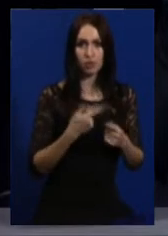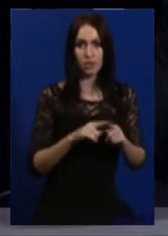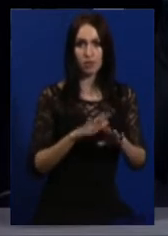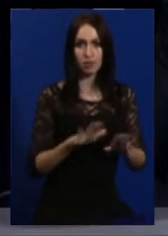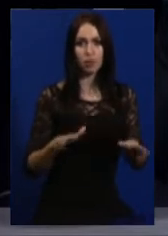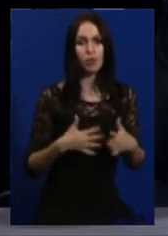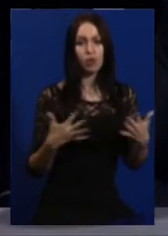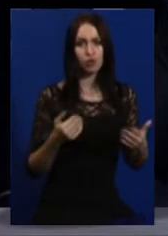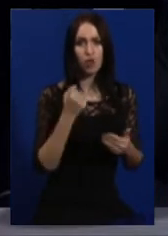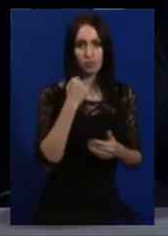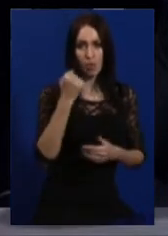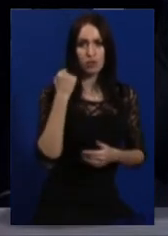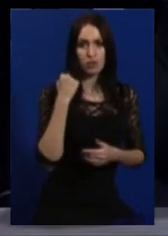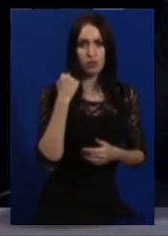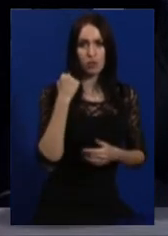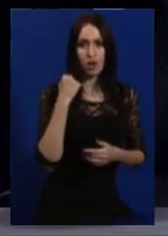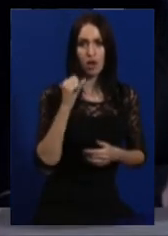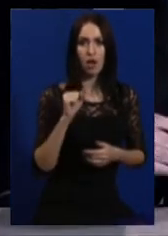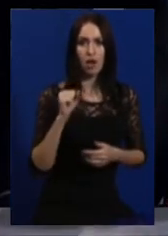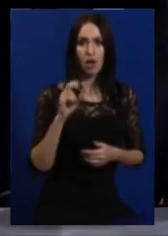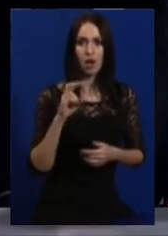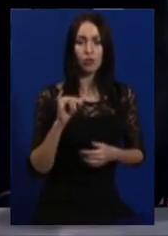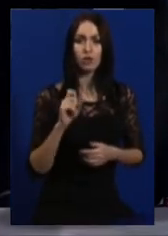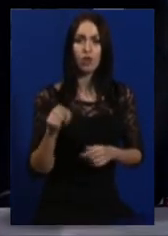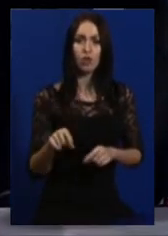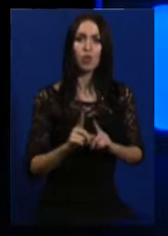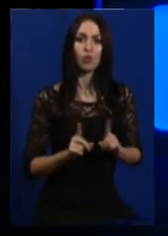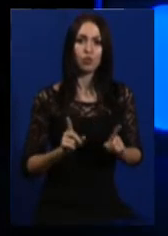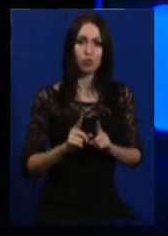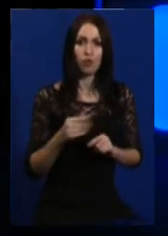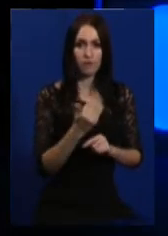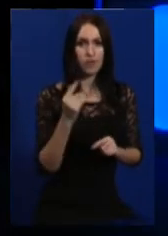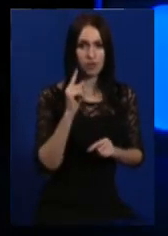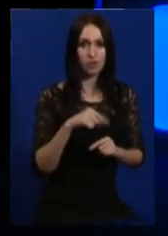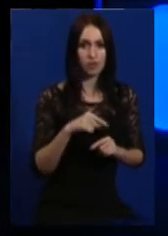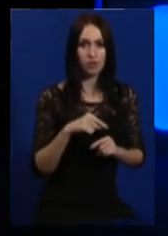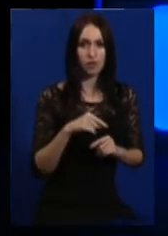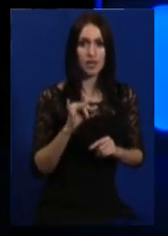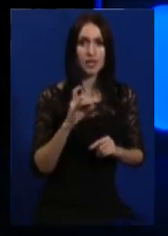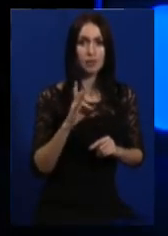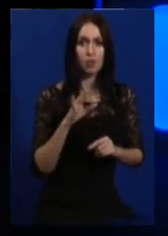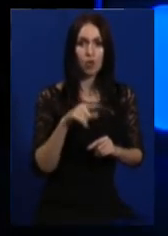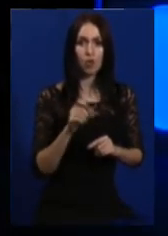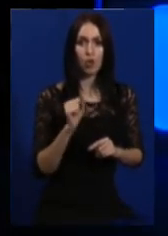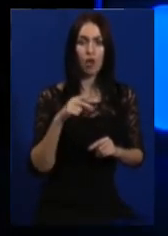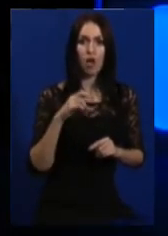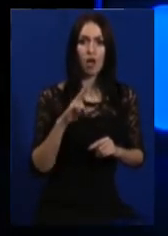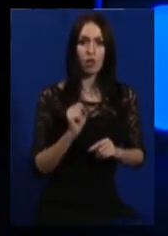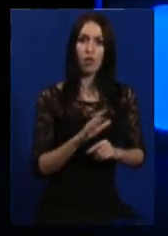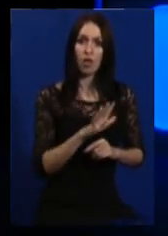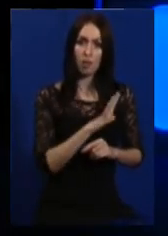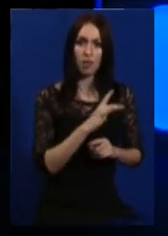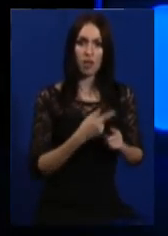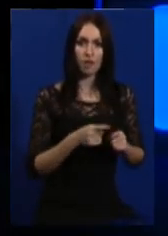большое спасибо лене за то что эти имена алена было вот этим